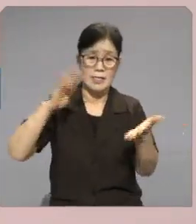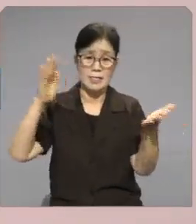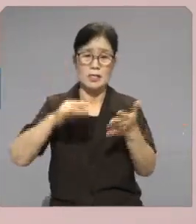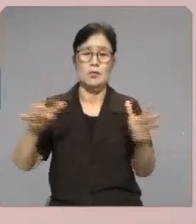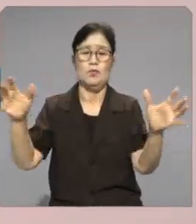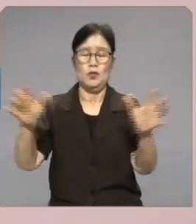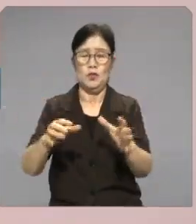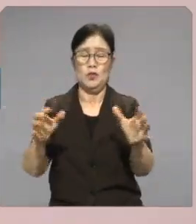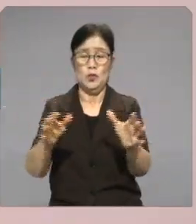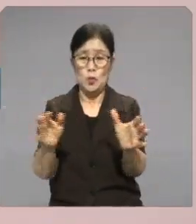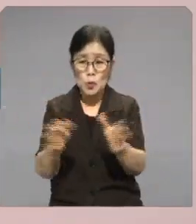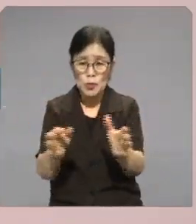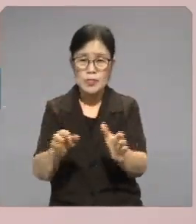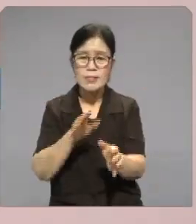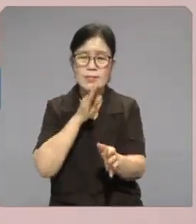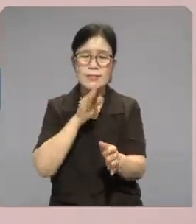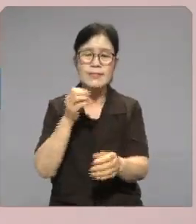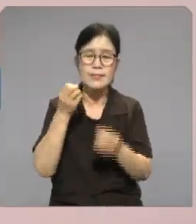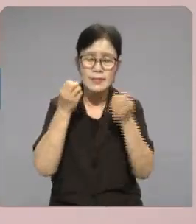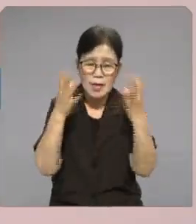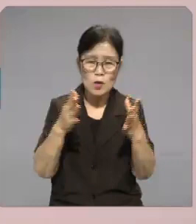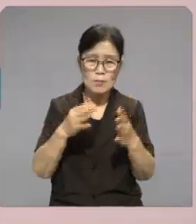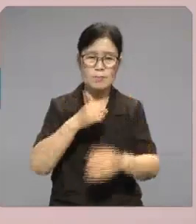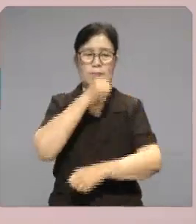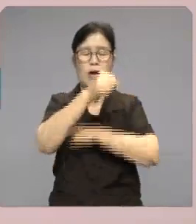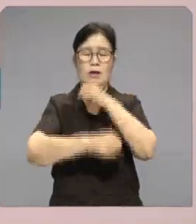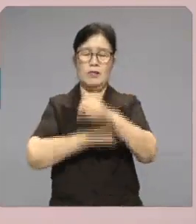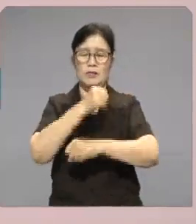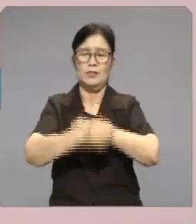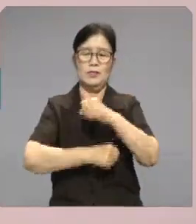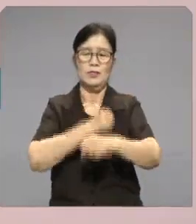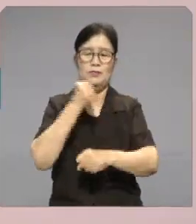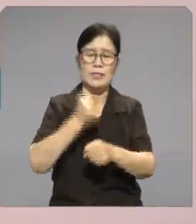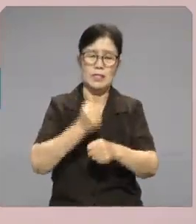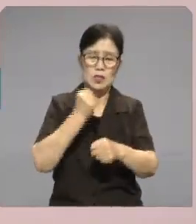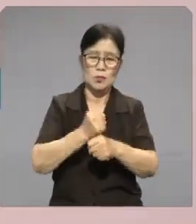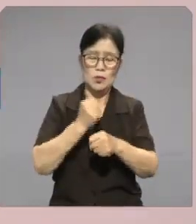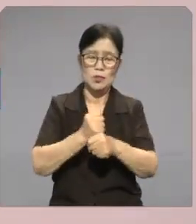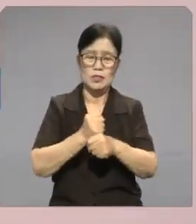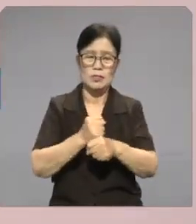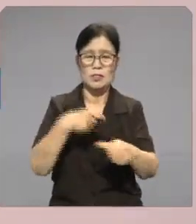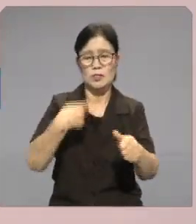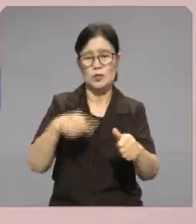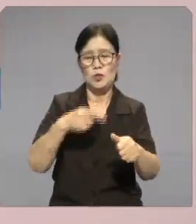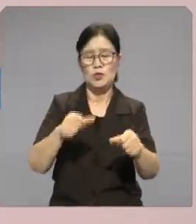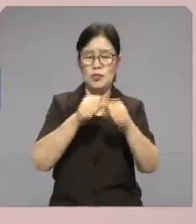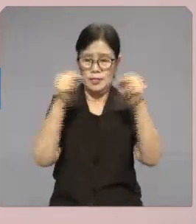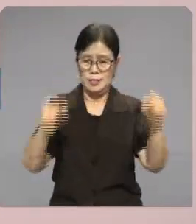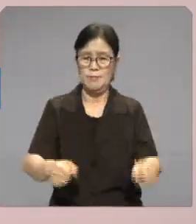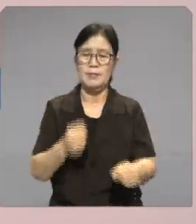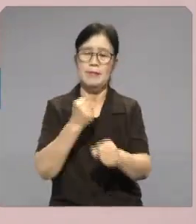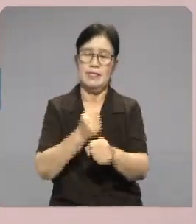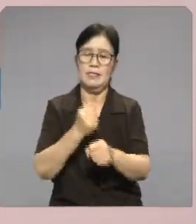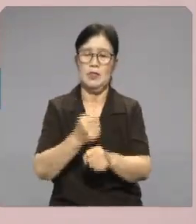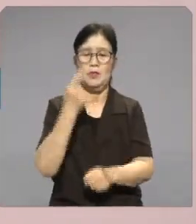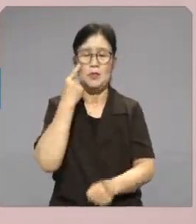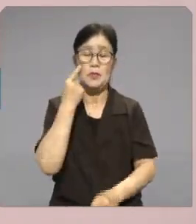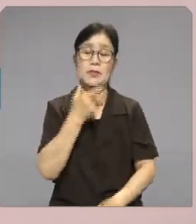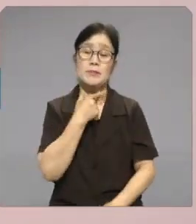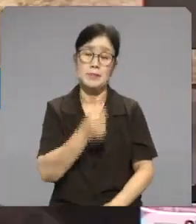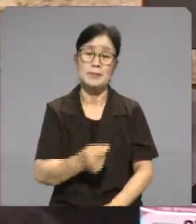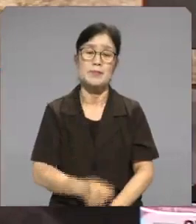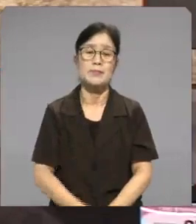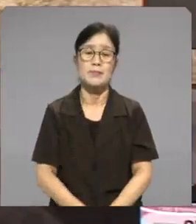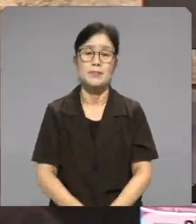모여서 정말 새로움을 한번 그 마음껏 만들어보는 그런 교육 시스템을 한번 만들어보고